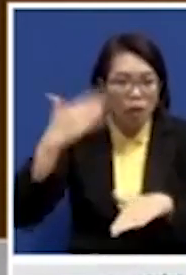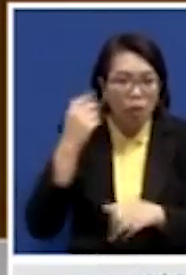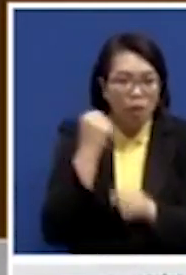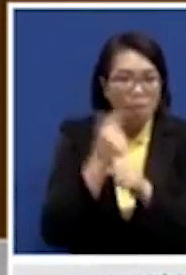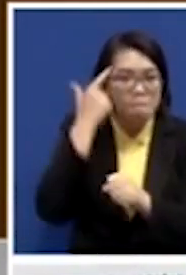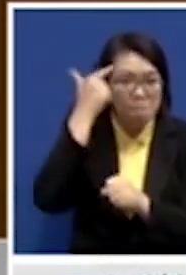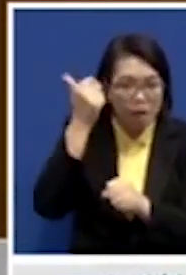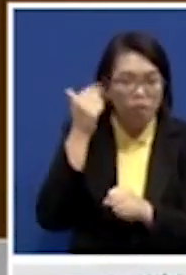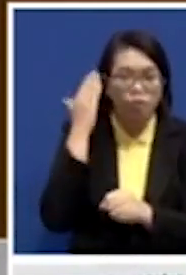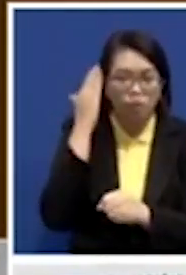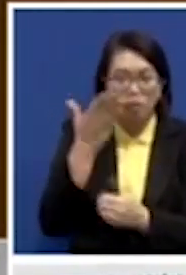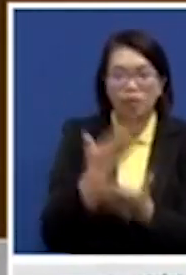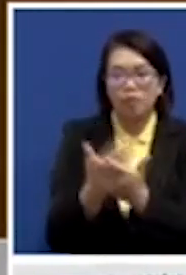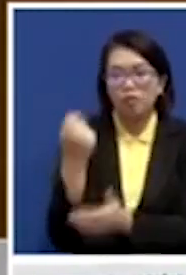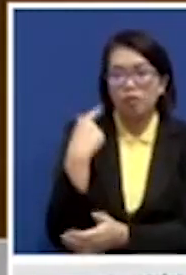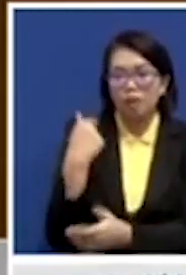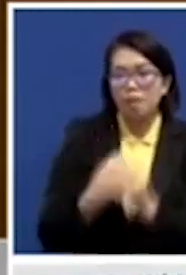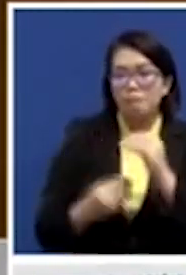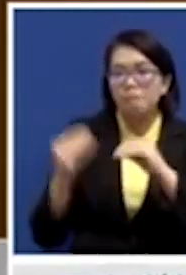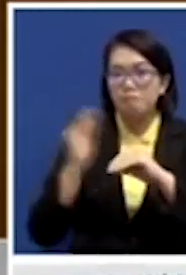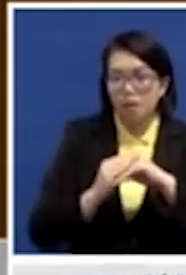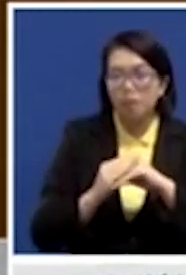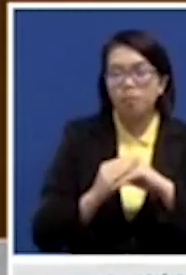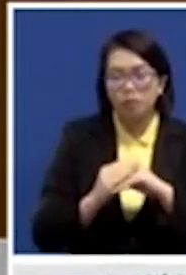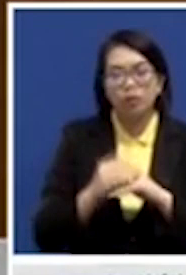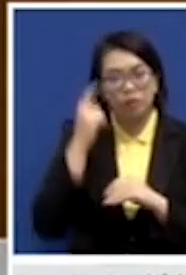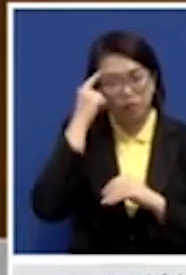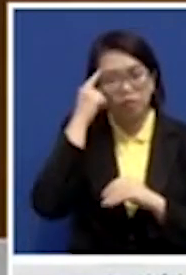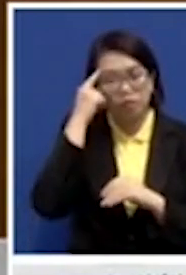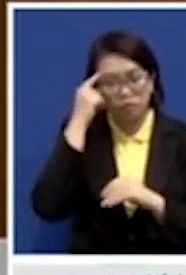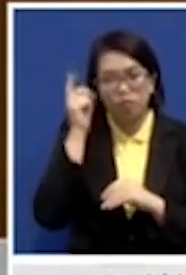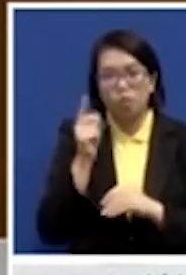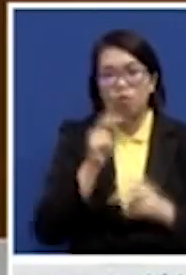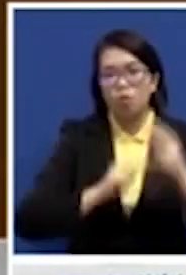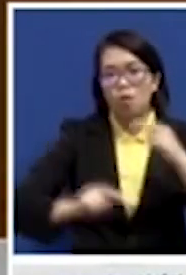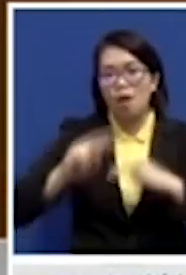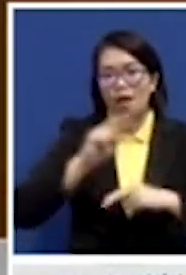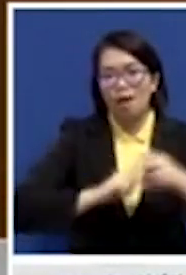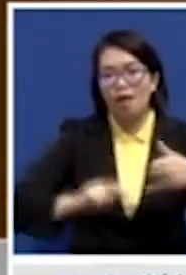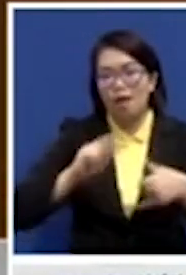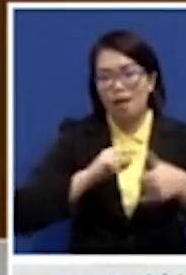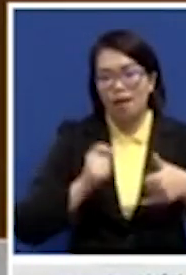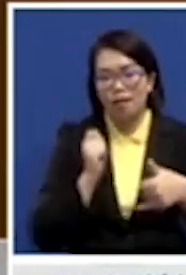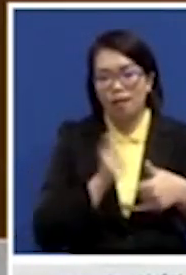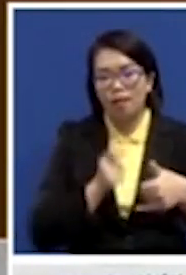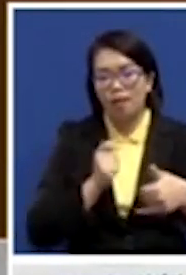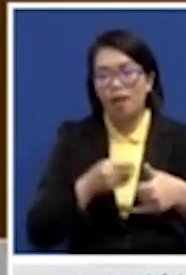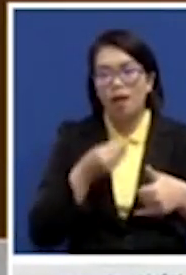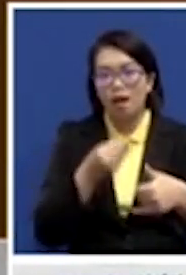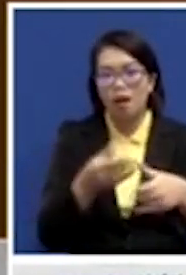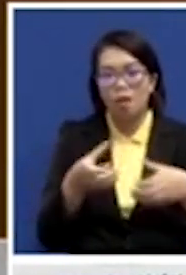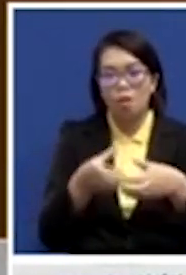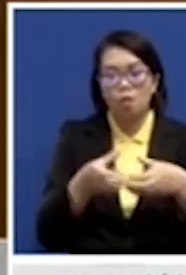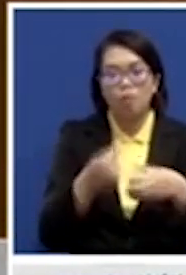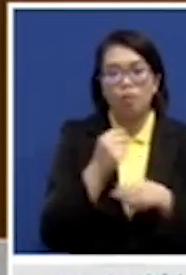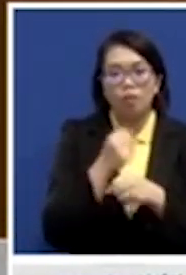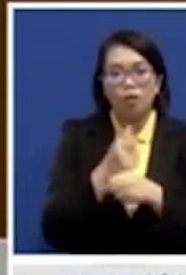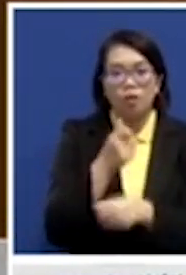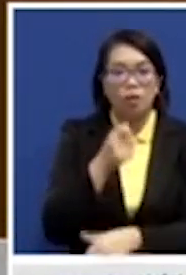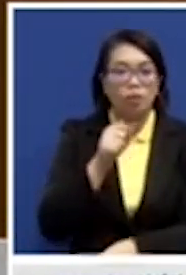ากขึ้นก็เป็นการสมควรที่เราจะต้องดูแลตอบแทนพี่น้องอสม.เหล่านั้นน